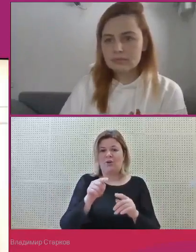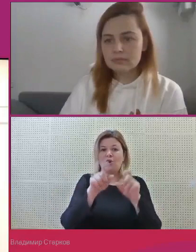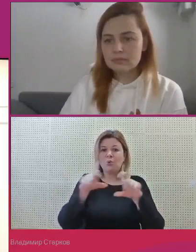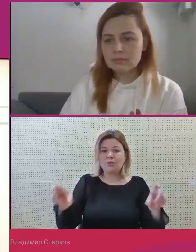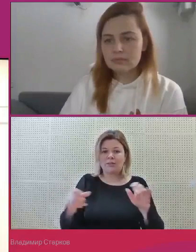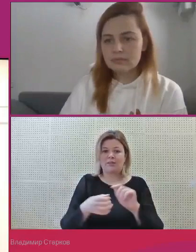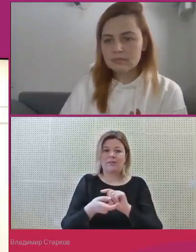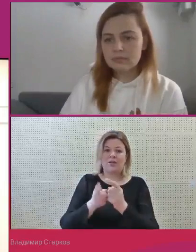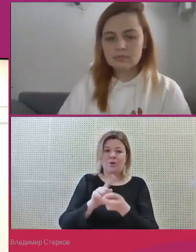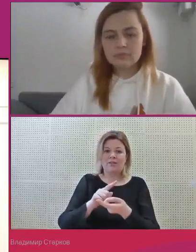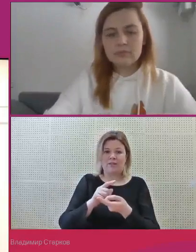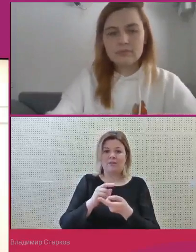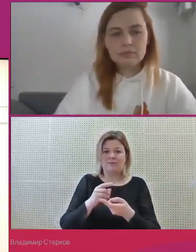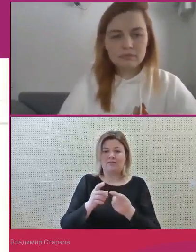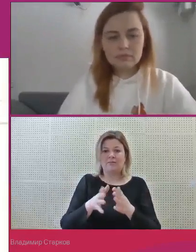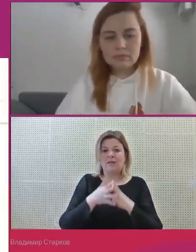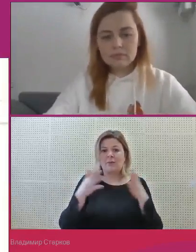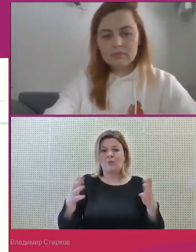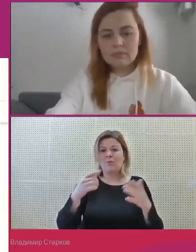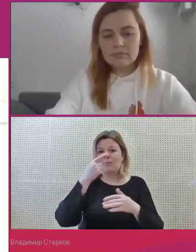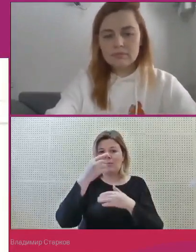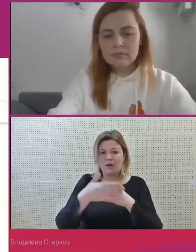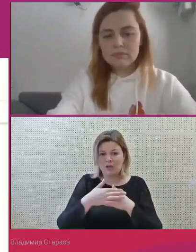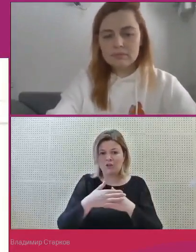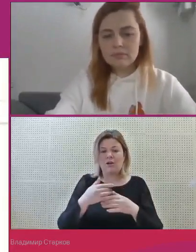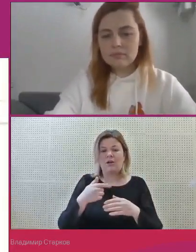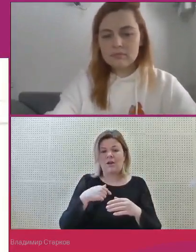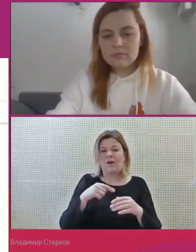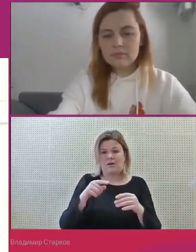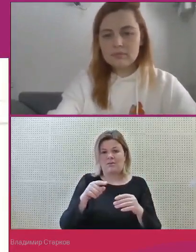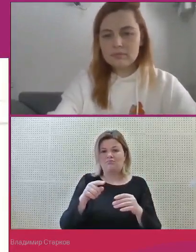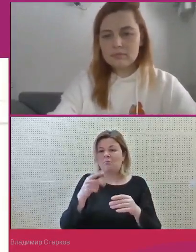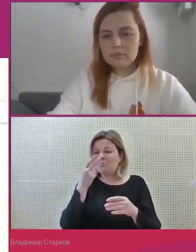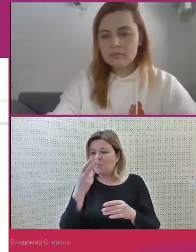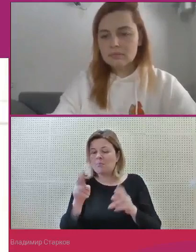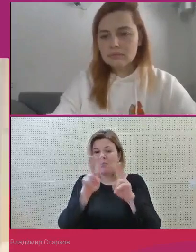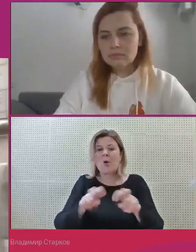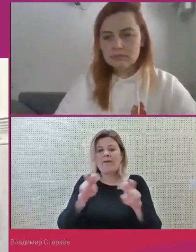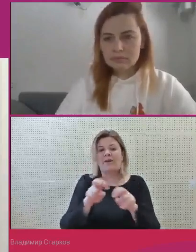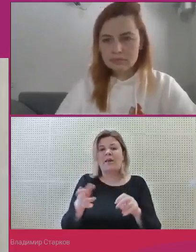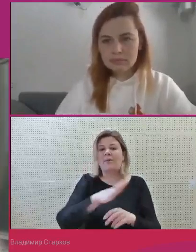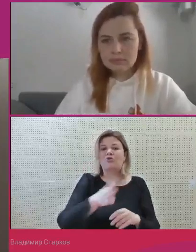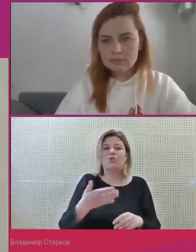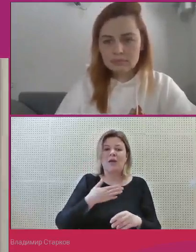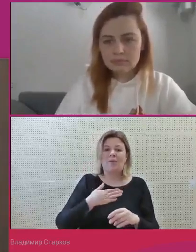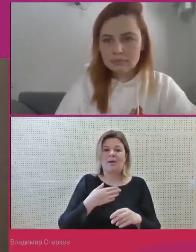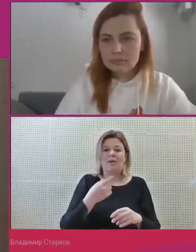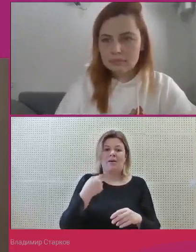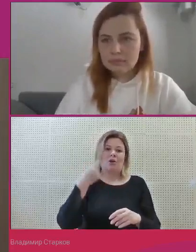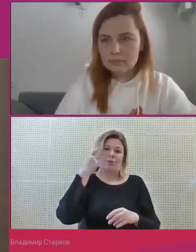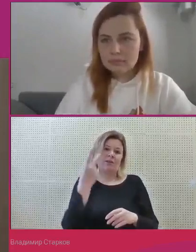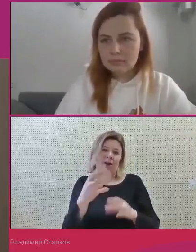поняла, что вот где-то там между нами 2 стола, оказалось, что 3. Я до сих пор не могу понять, как такое произошло. Классно,